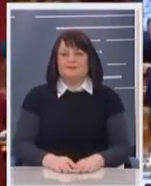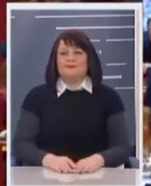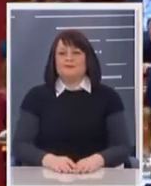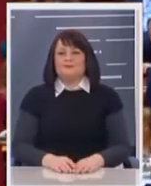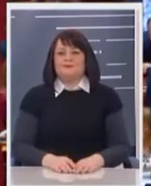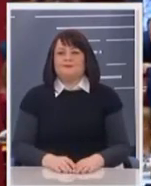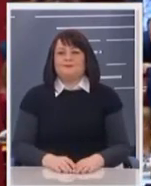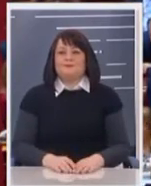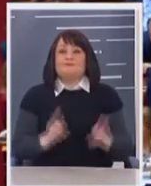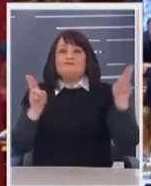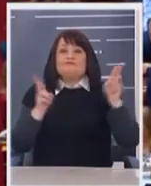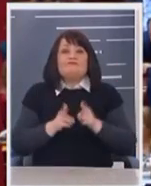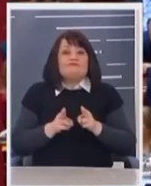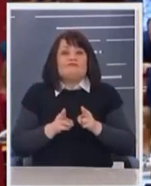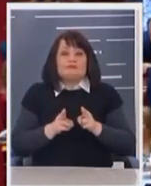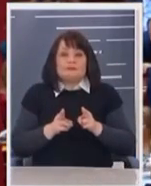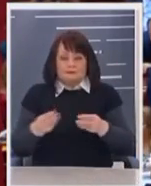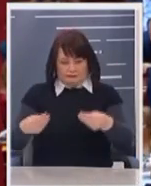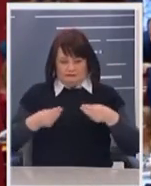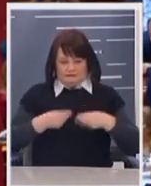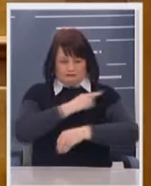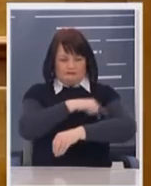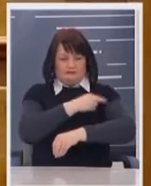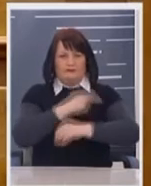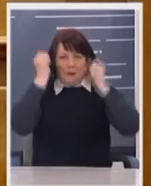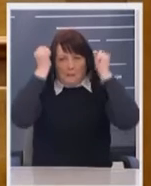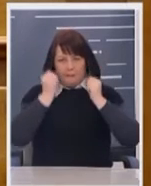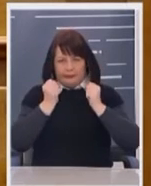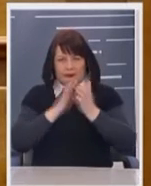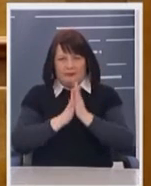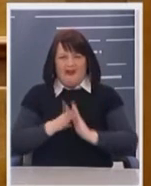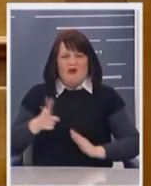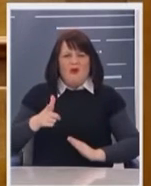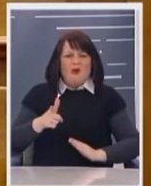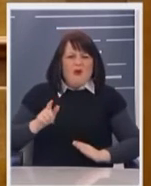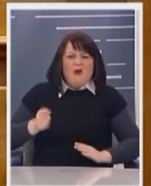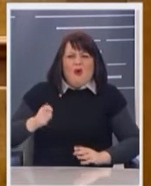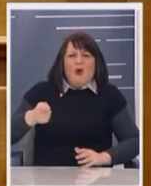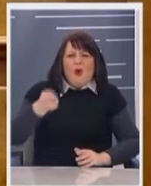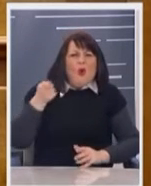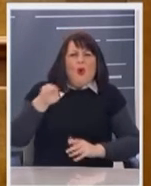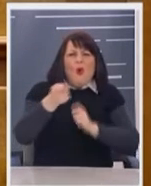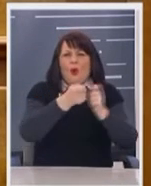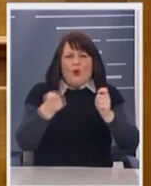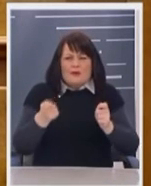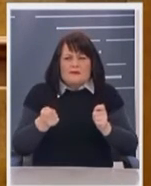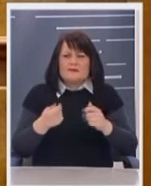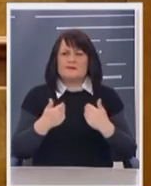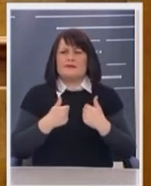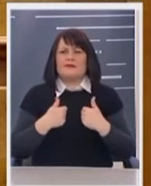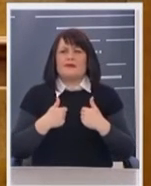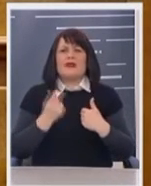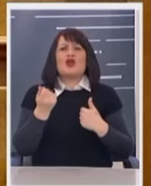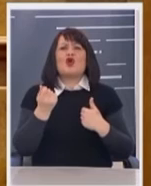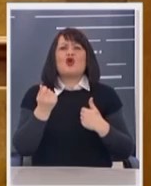παραλάβαμε νοσοκομεία χρεοκοπημένα και καταφέραμε να τα φέρουμε σε μια κατάσταση